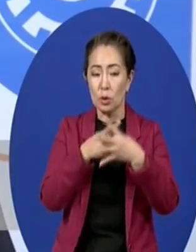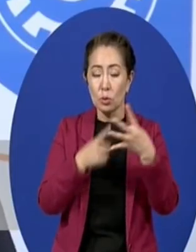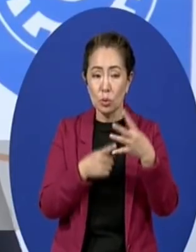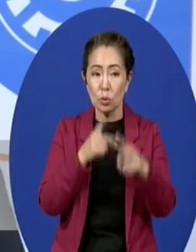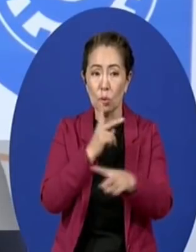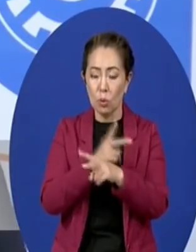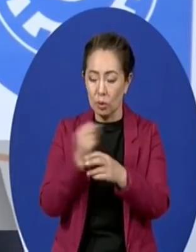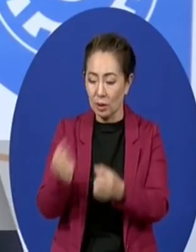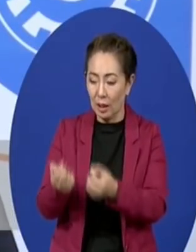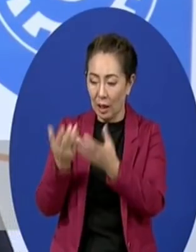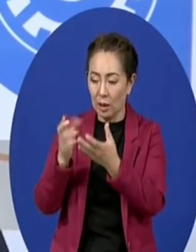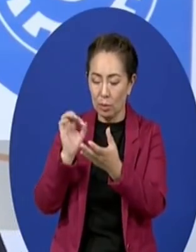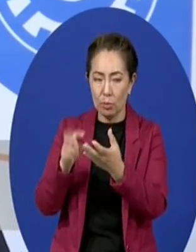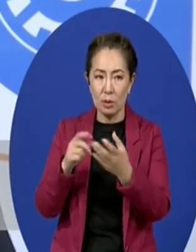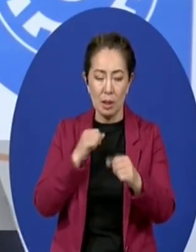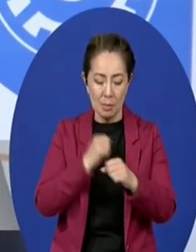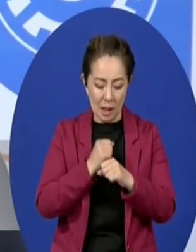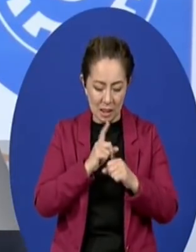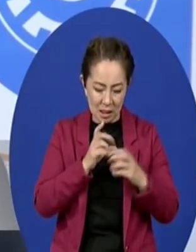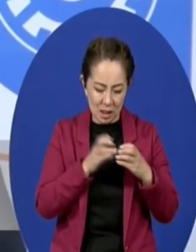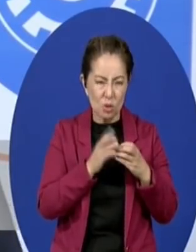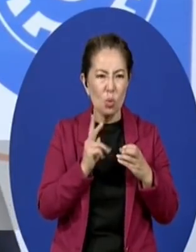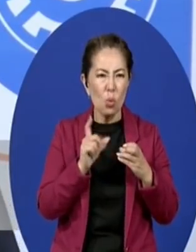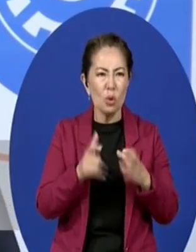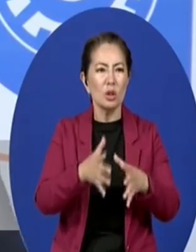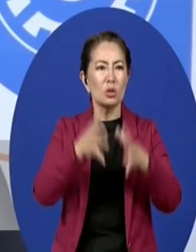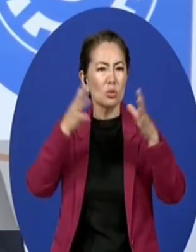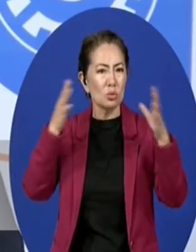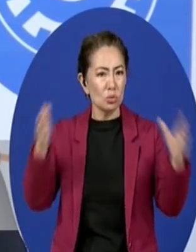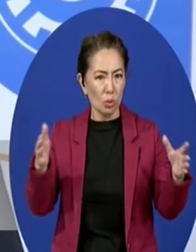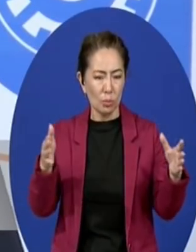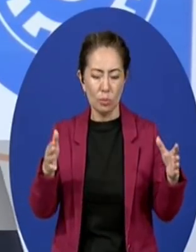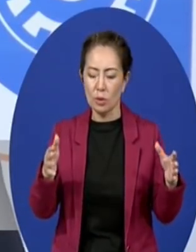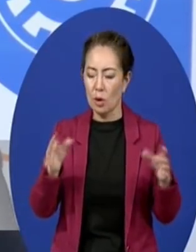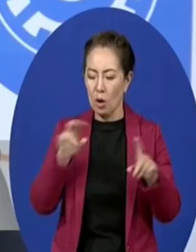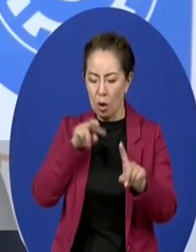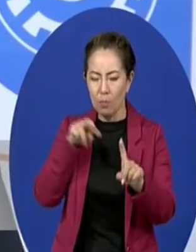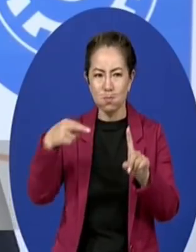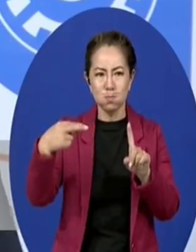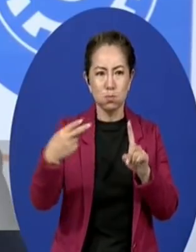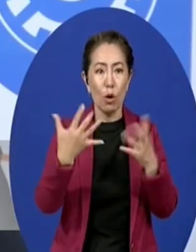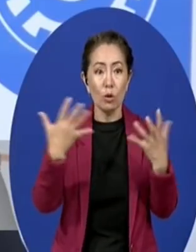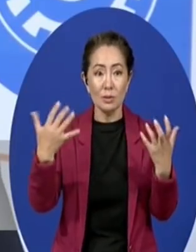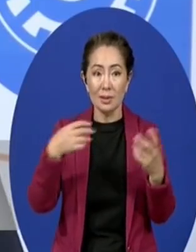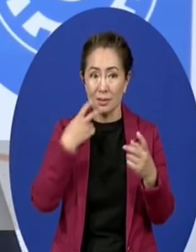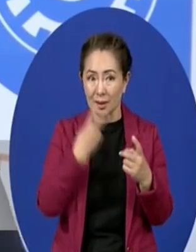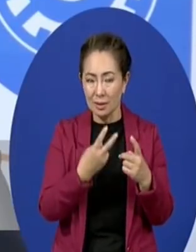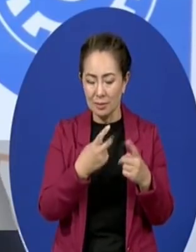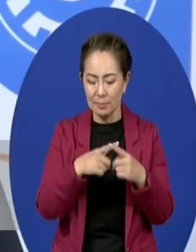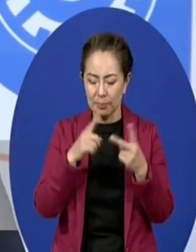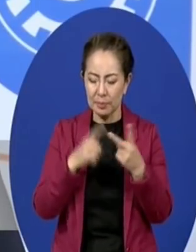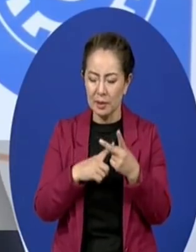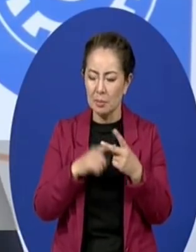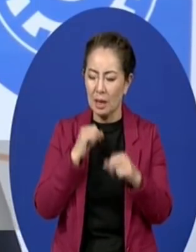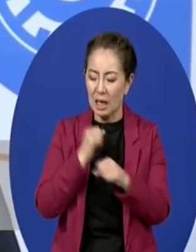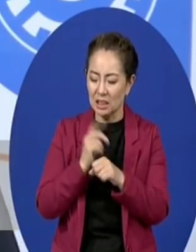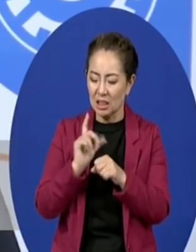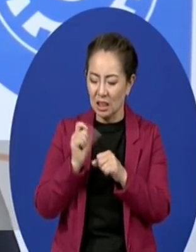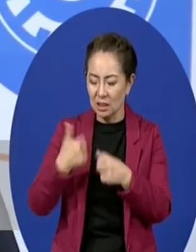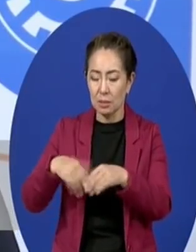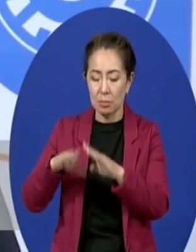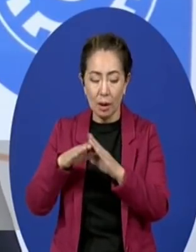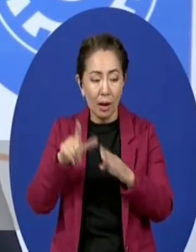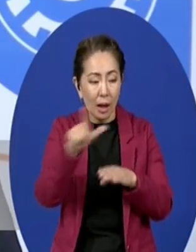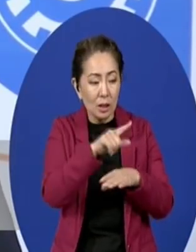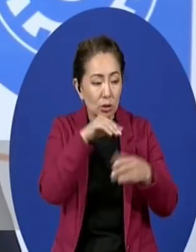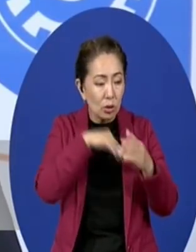удаагийн манай ажлын хэсгээ үүрэг бол их тийм маш өргөн юм да. Олон талаас нь яг тэгээ нэг мэдээж энэ ажлын хэсэг маань газар дээр